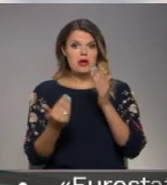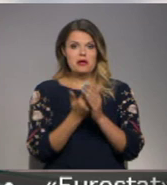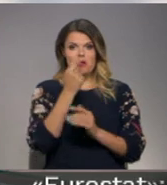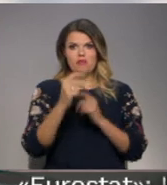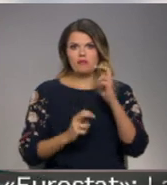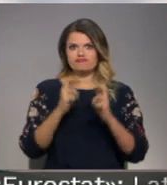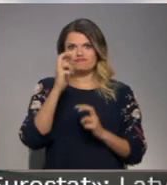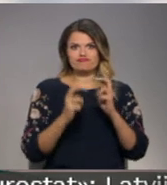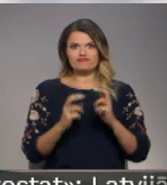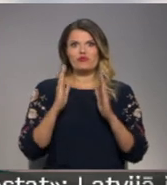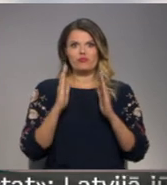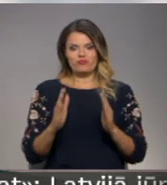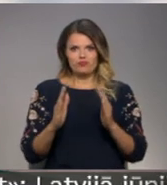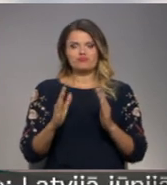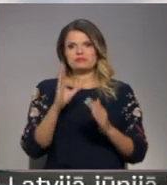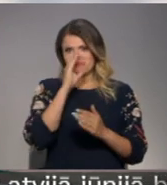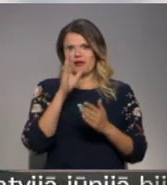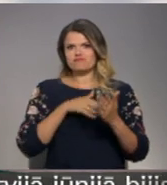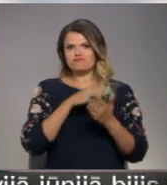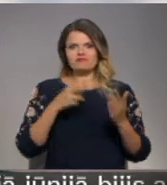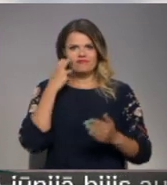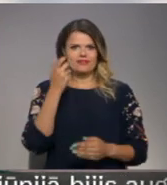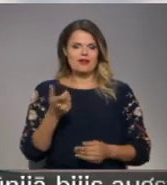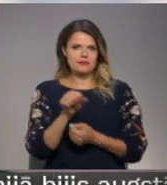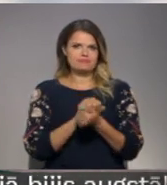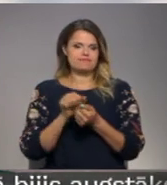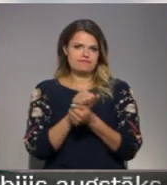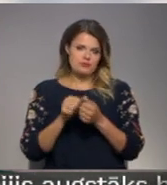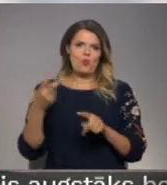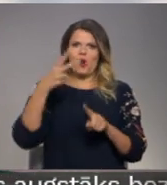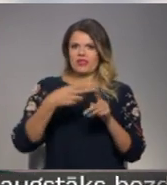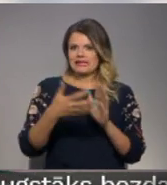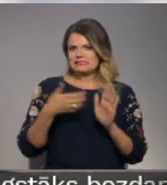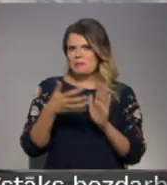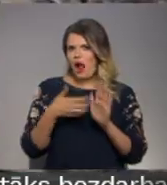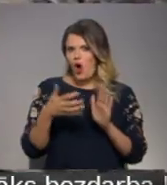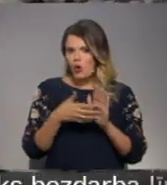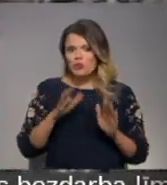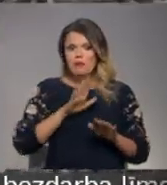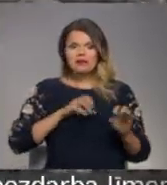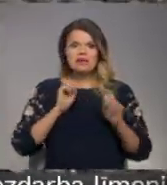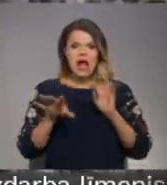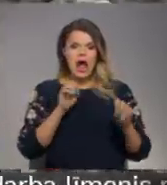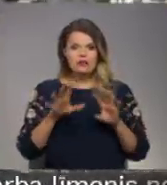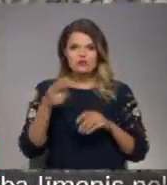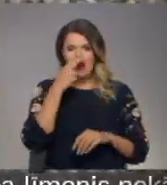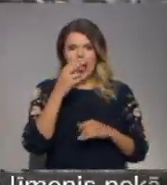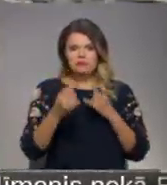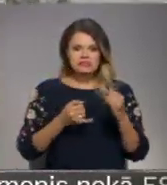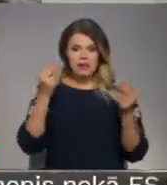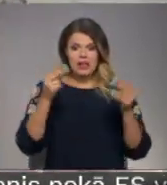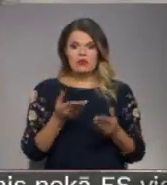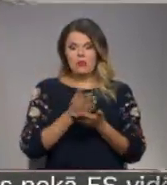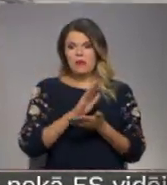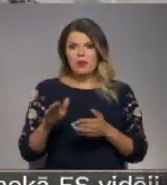pārstrādes tirgus spēlētājs šos uzkrājumus spēšot likvidēt un turpina Zemgales televīzija. Pēc atkrituma apsaimniekošanas līguma